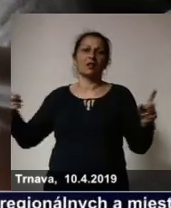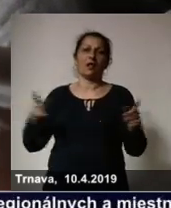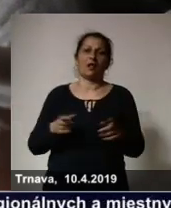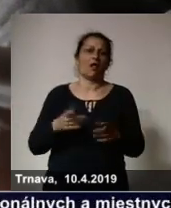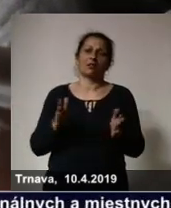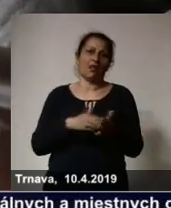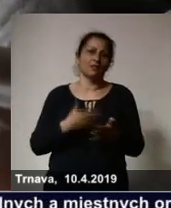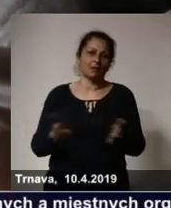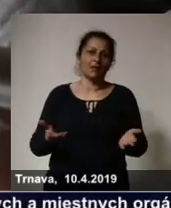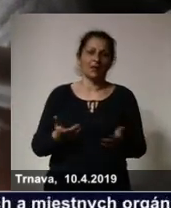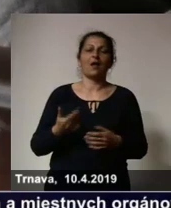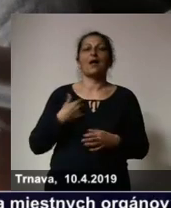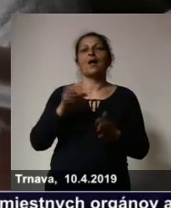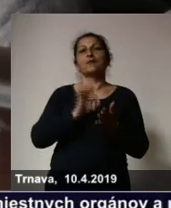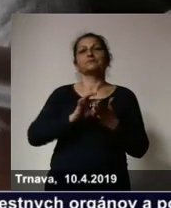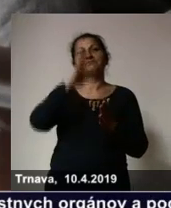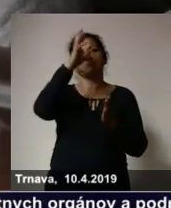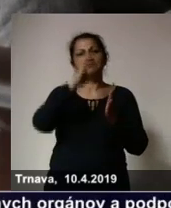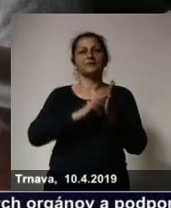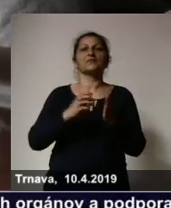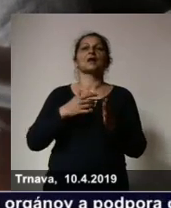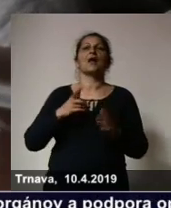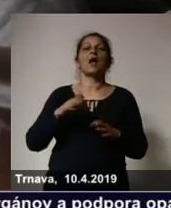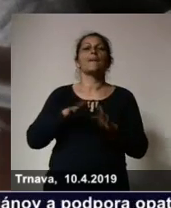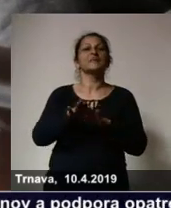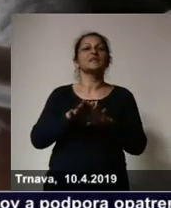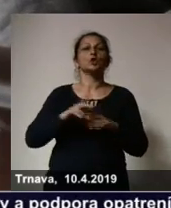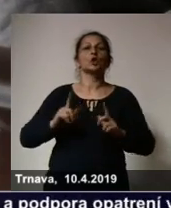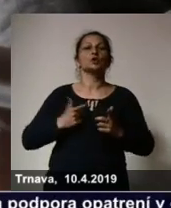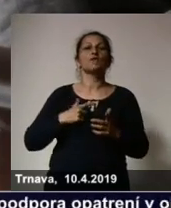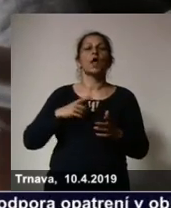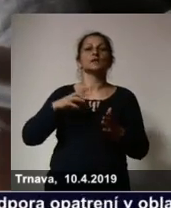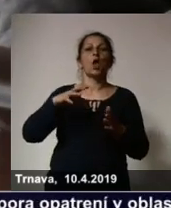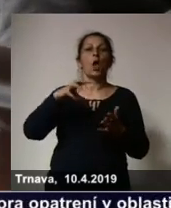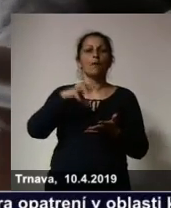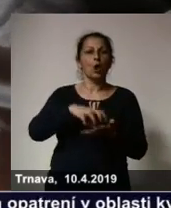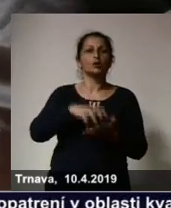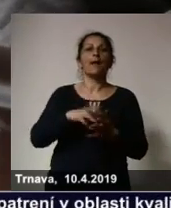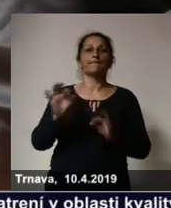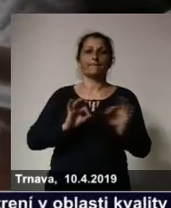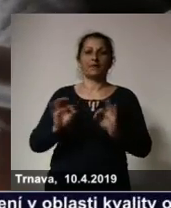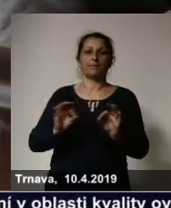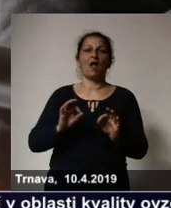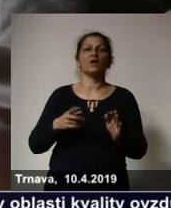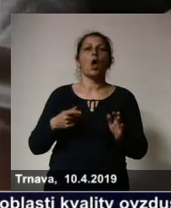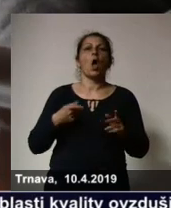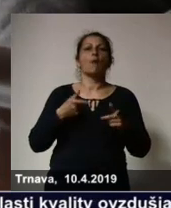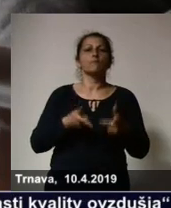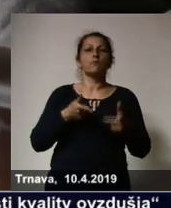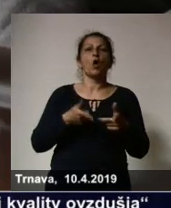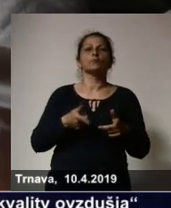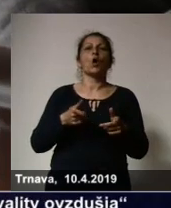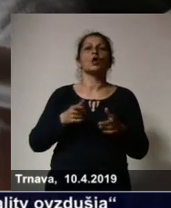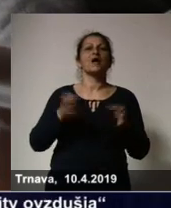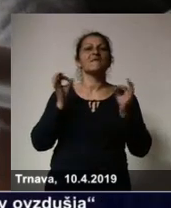K opisu tejto ambície Ministerstvo životného prostredia Slovenskej republiky pripravilo na podporu riadenia